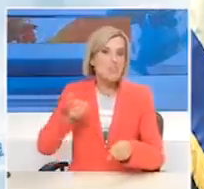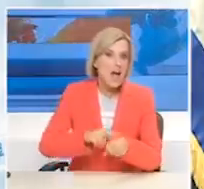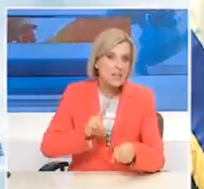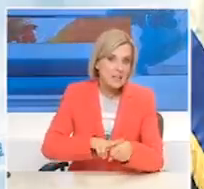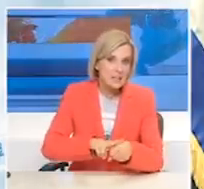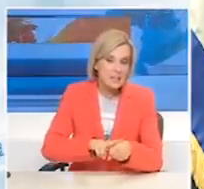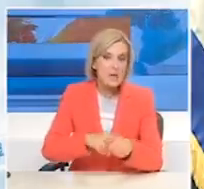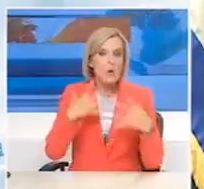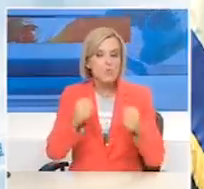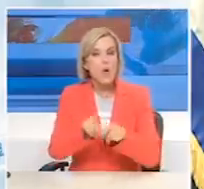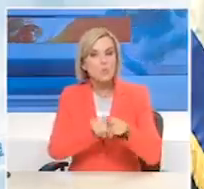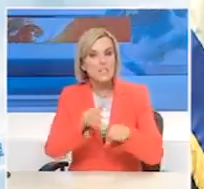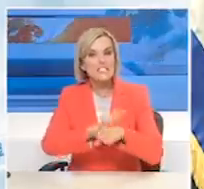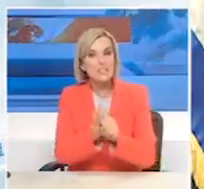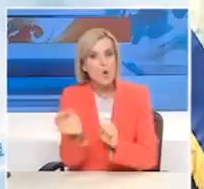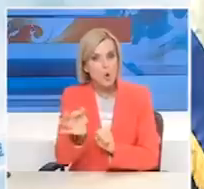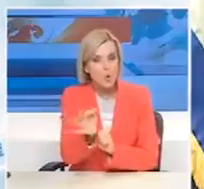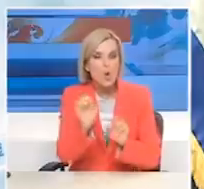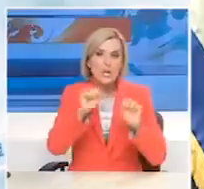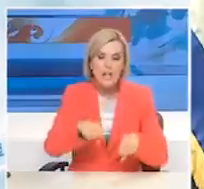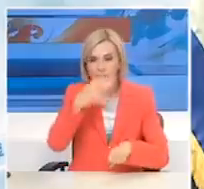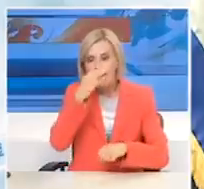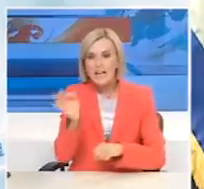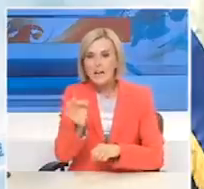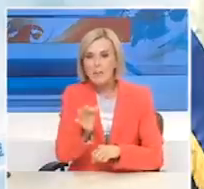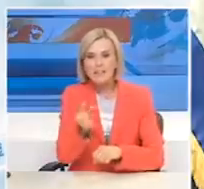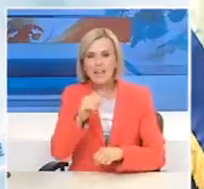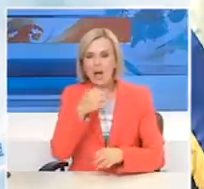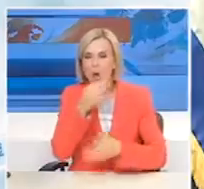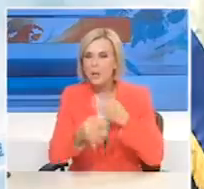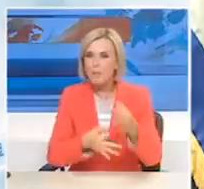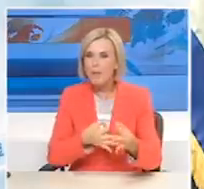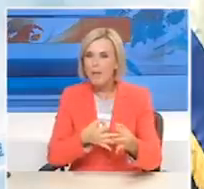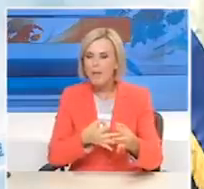κατηγορία περιλαμβάνονται και οι θάνατοι. Τι άλλο ρώτησε η δημοσιογράφος?